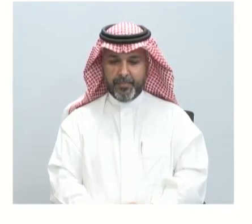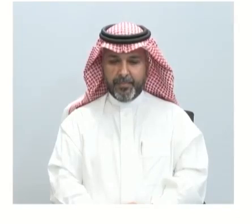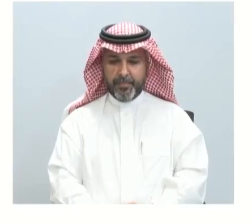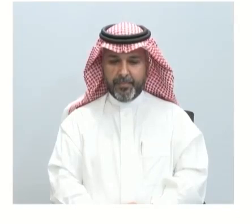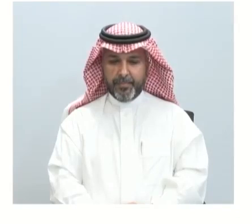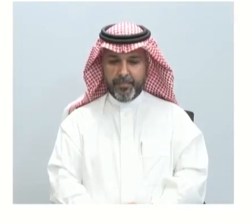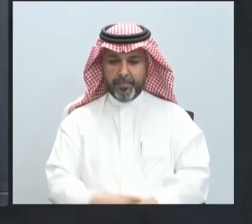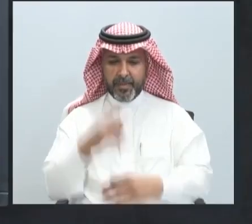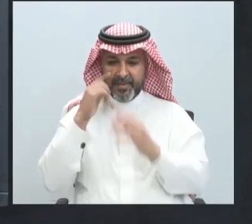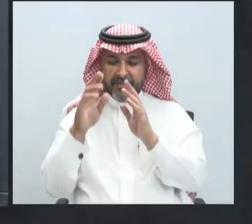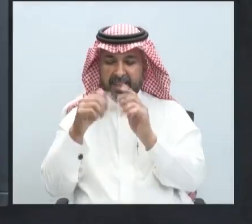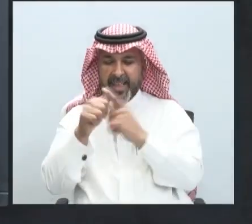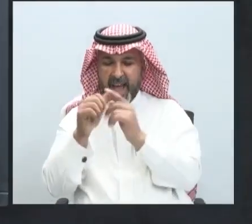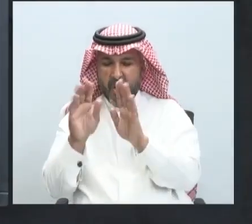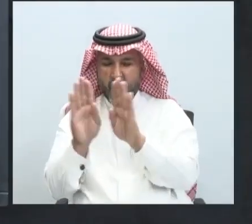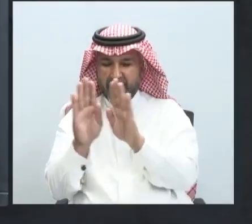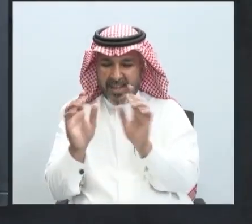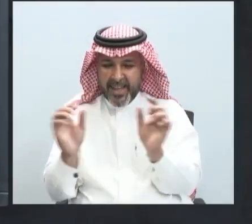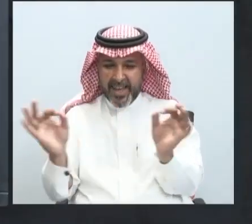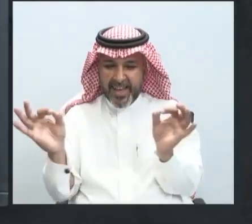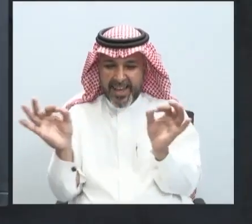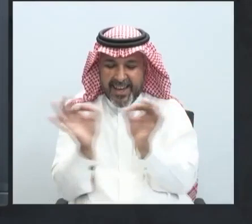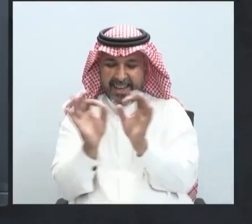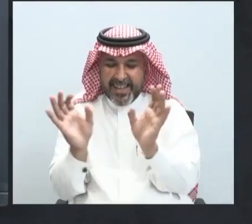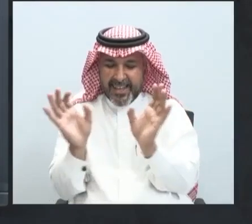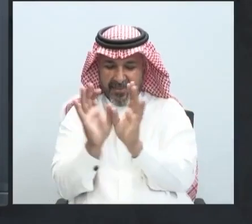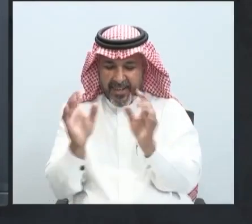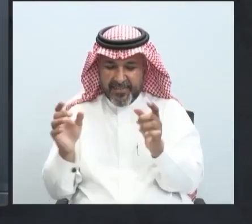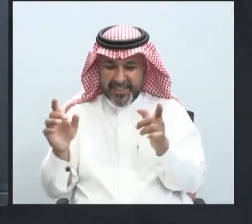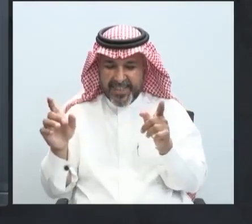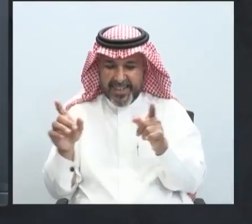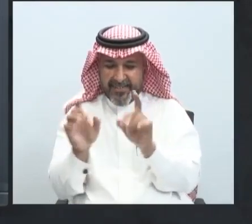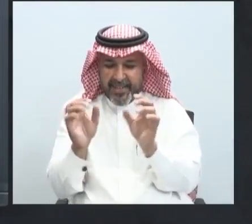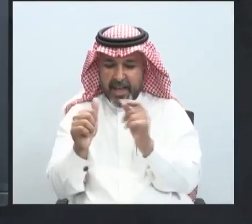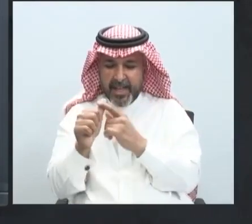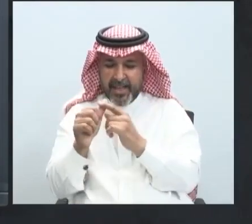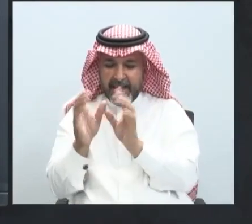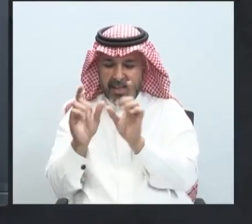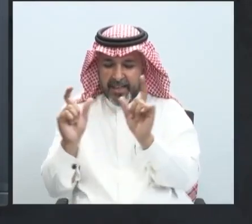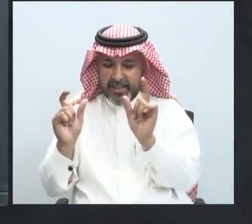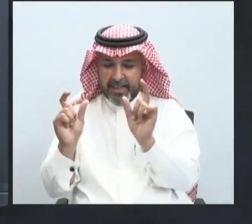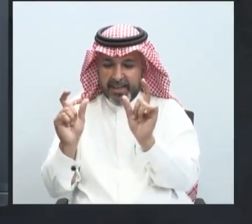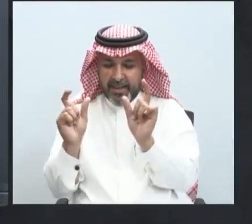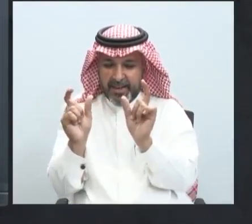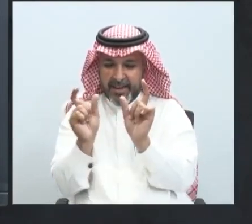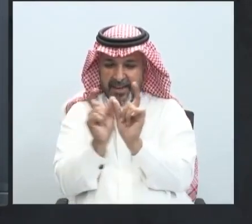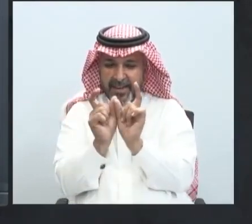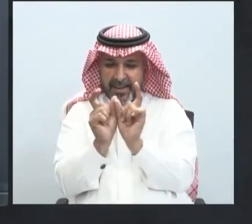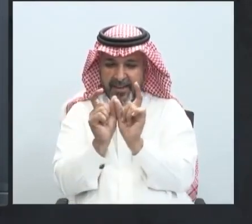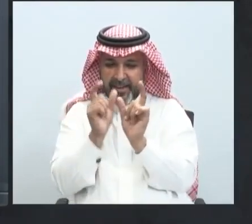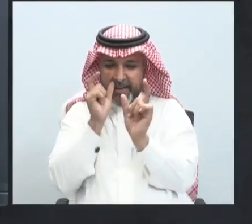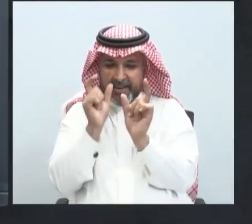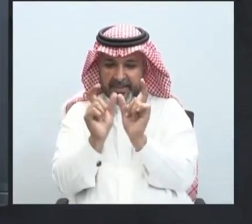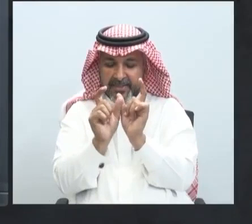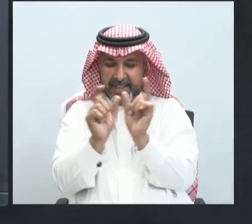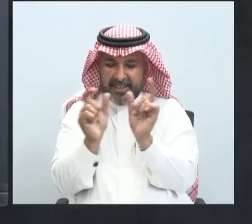ثم هنا حدثت عمليه التصالب او ما نسميها بعمليه التشابك ما بين الكروموسومات المتماثله نلاحظ هنا